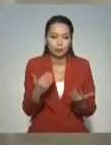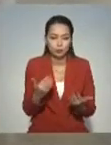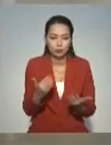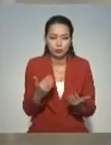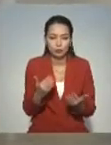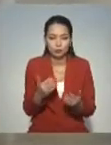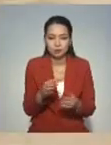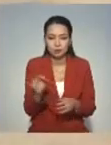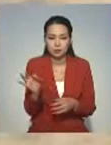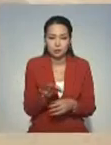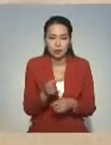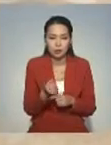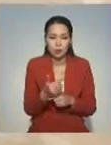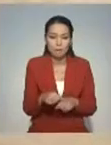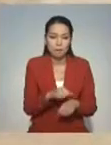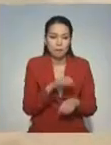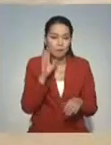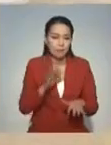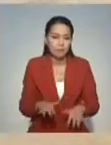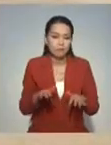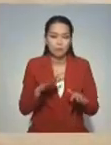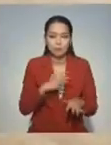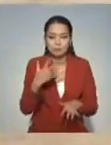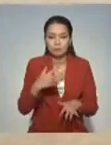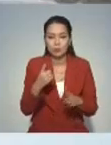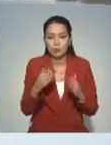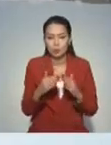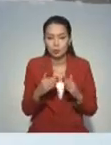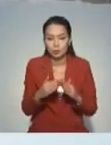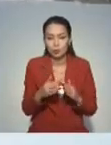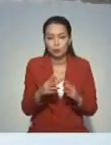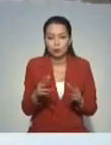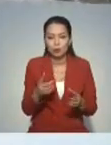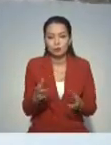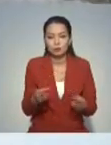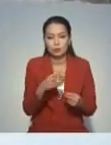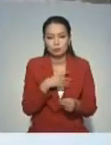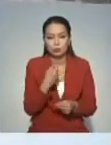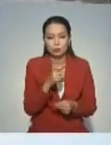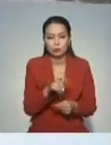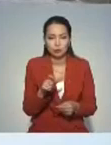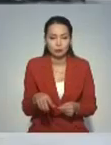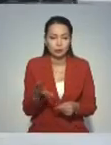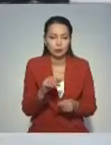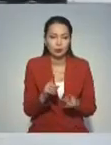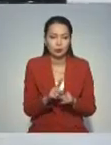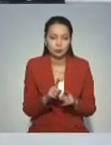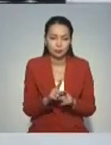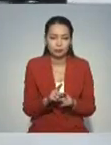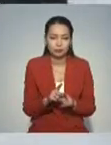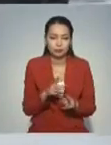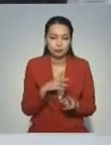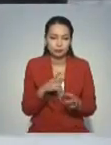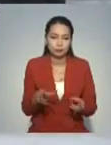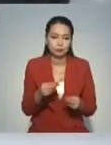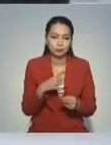вода поднялась на несколько метров. Подтопило 51 дом, эвакуировано почти 100 человек. В село согнали осенизаторские машины и мотопомпы.